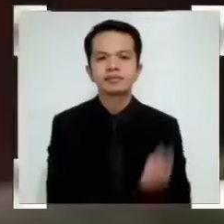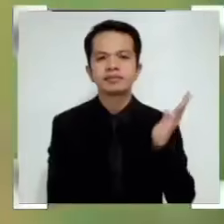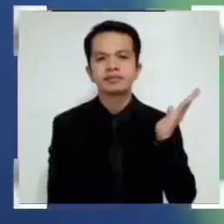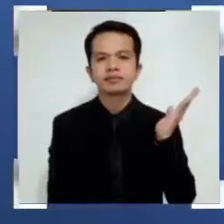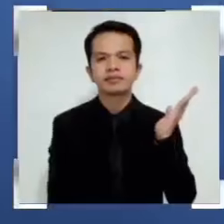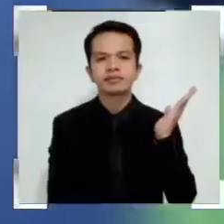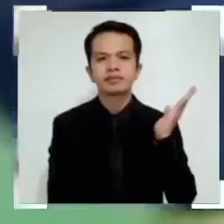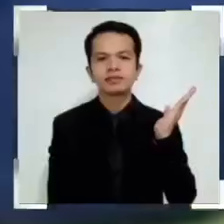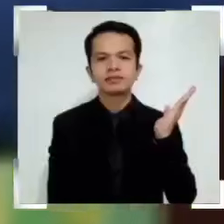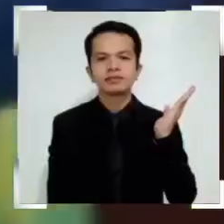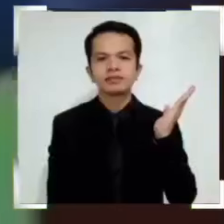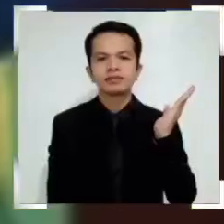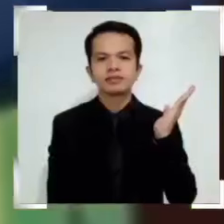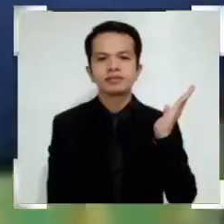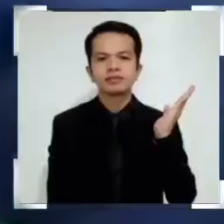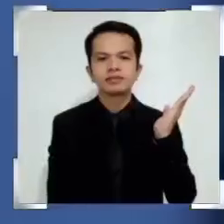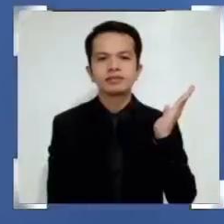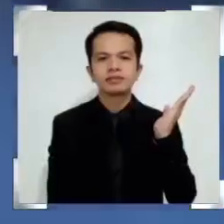Ito ba si